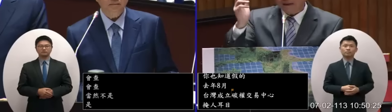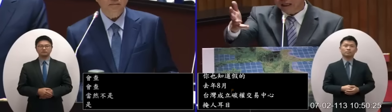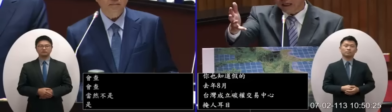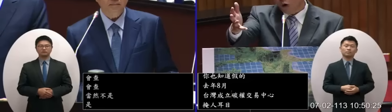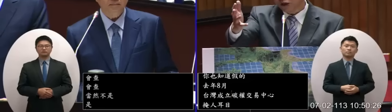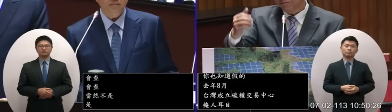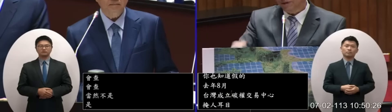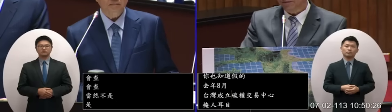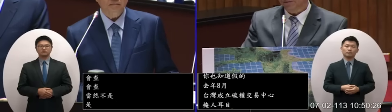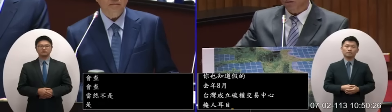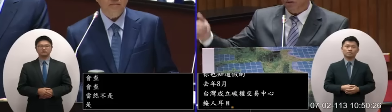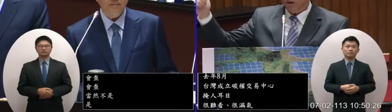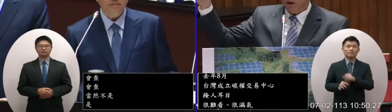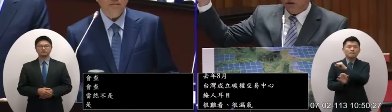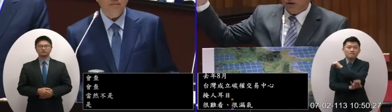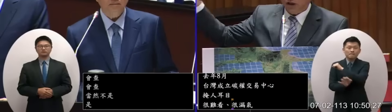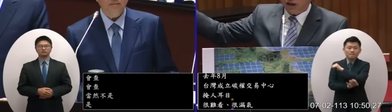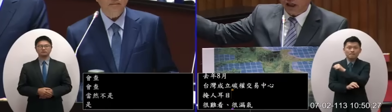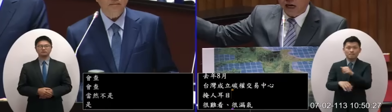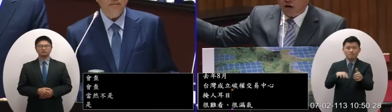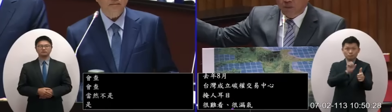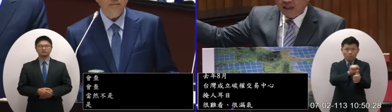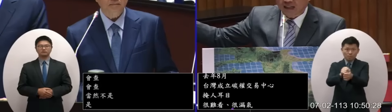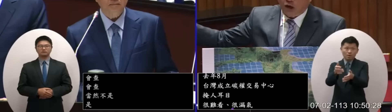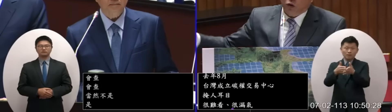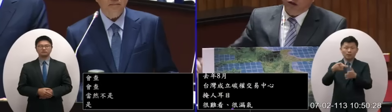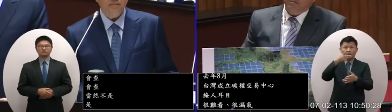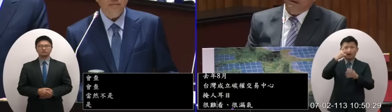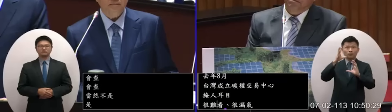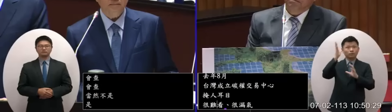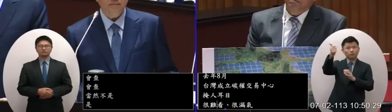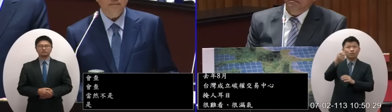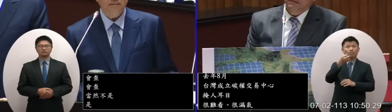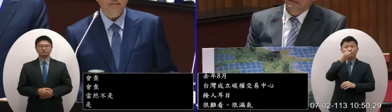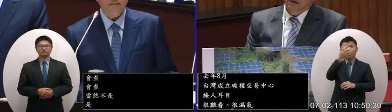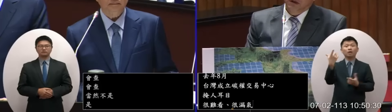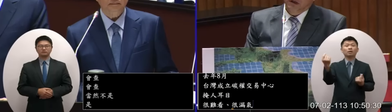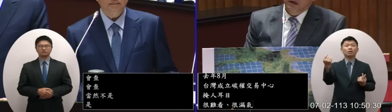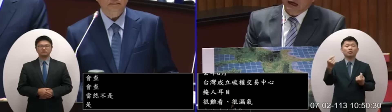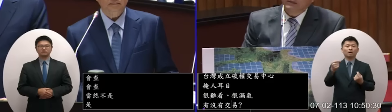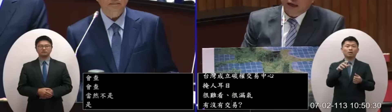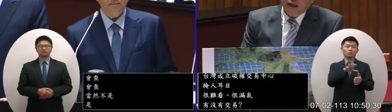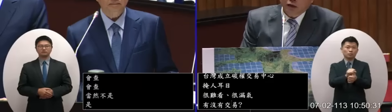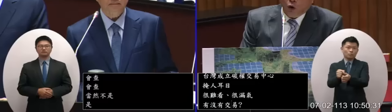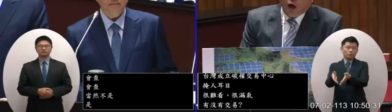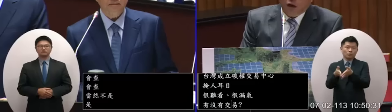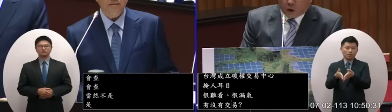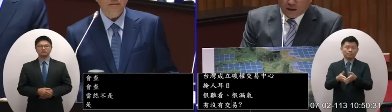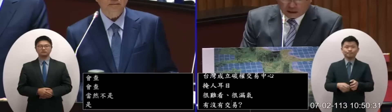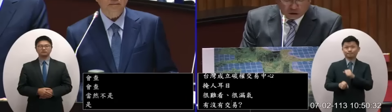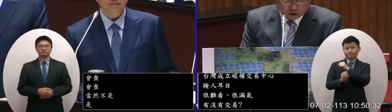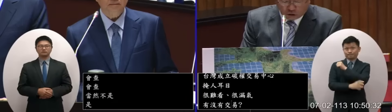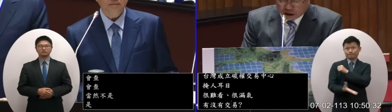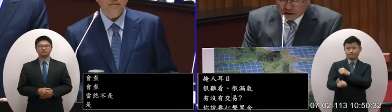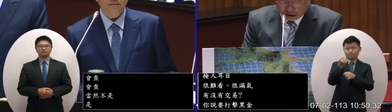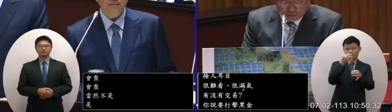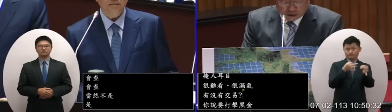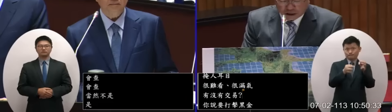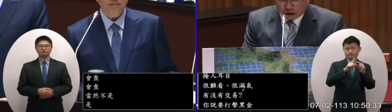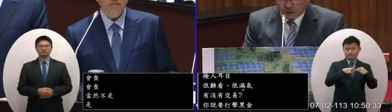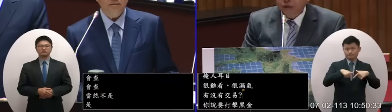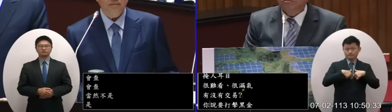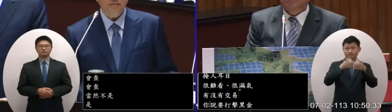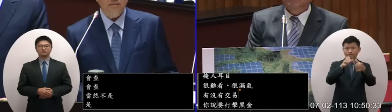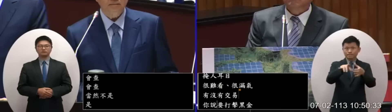击黑金？清德兄也讲要打击黑金啊！你敢知影咱的碳权交易中心设立伫倒